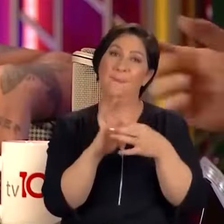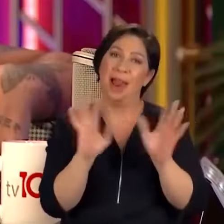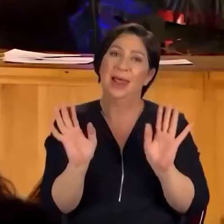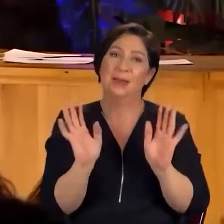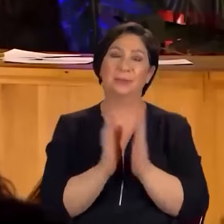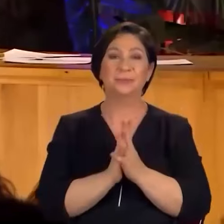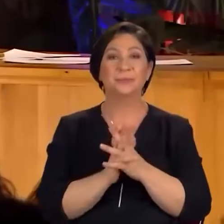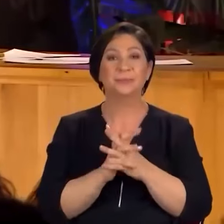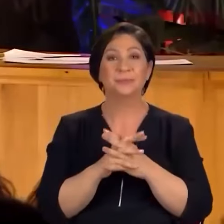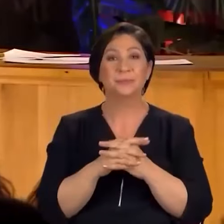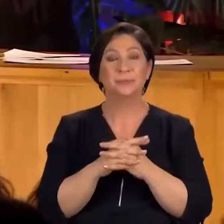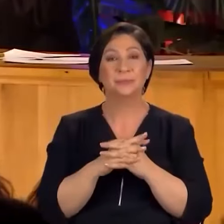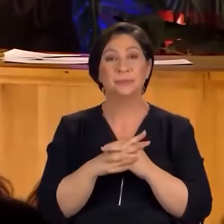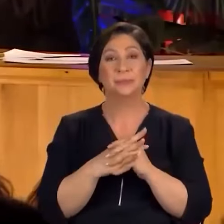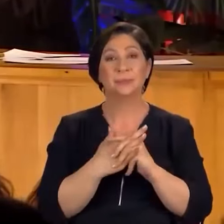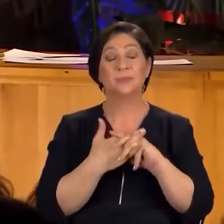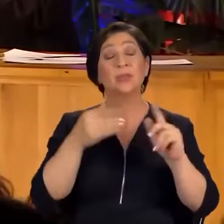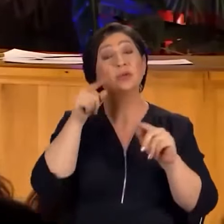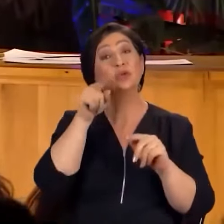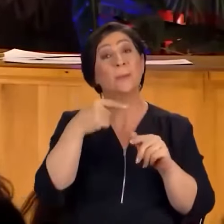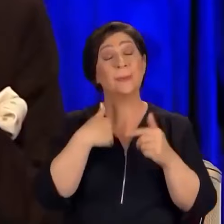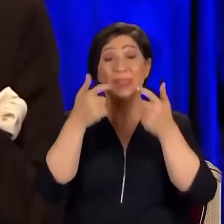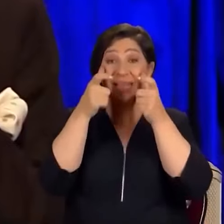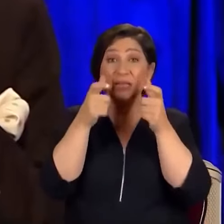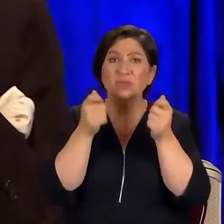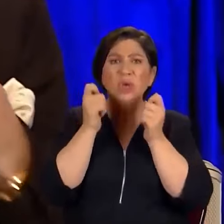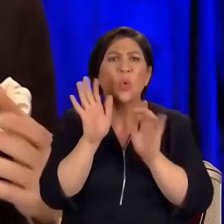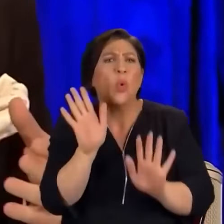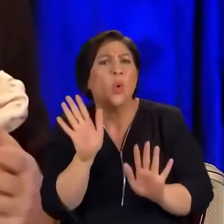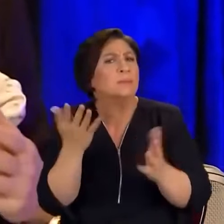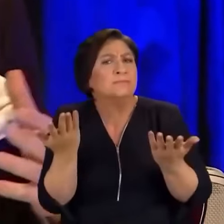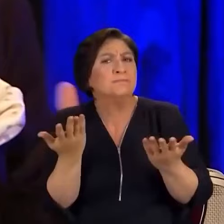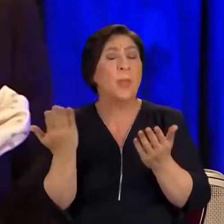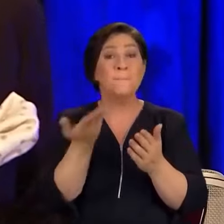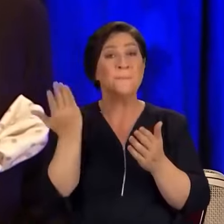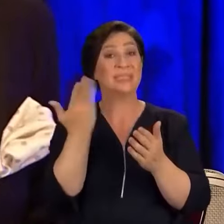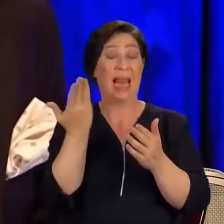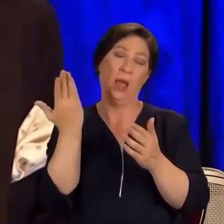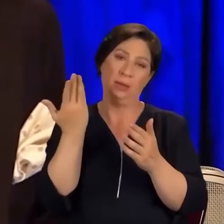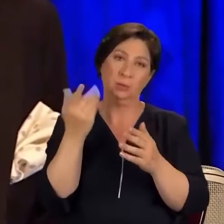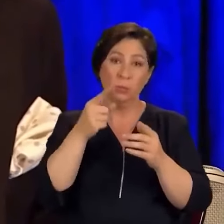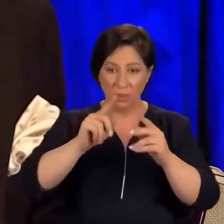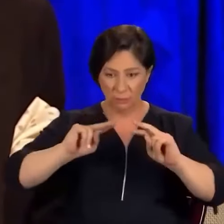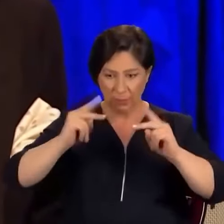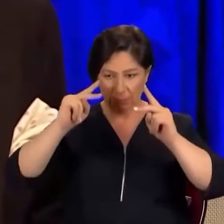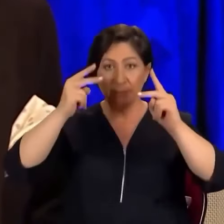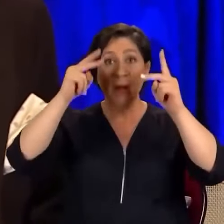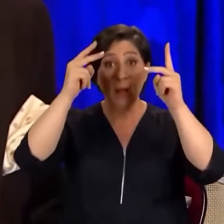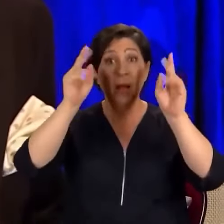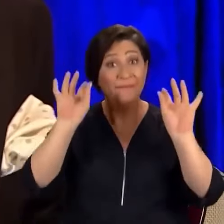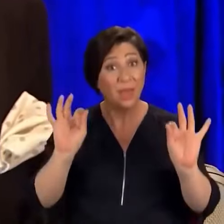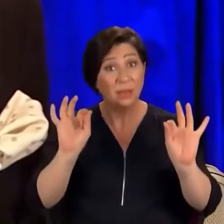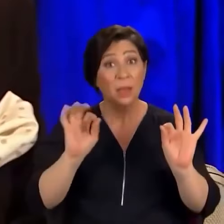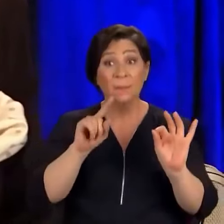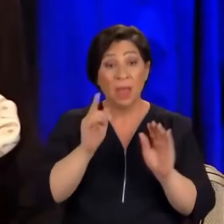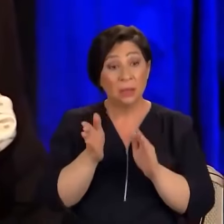geliyor. Ama şu da benim ilgimi çekiyor. Mesela bir yandan bu kariyeri yaparken nasıl oluyor da